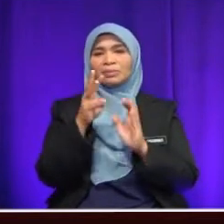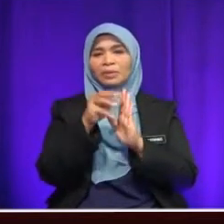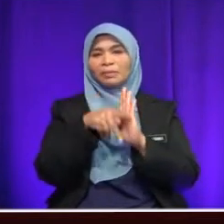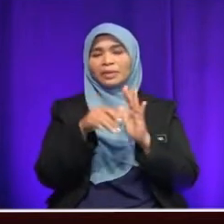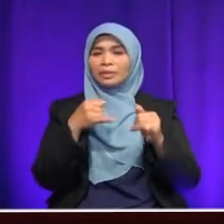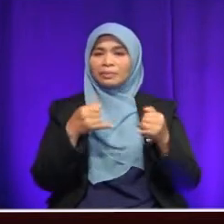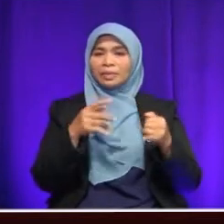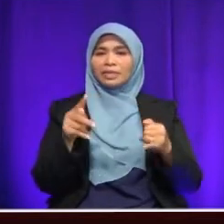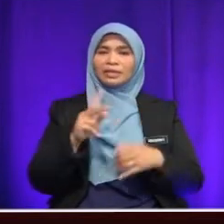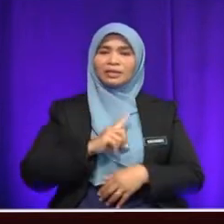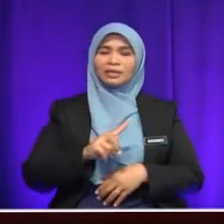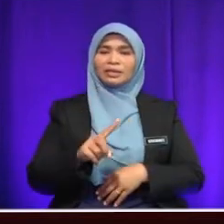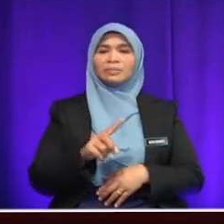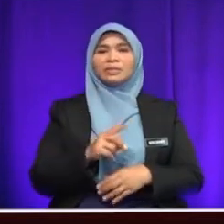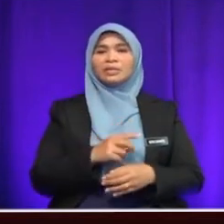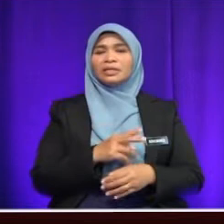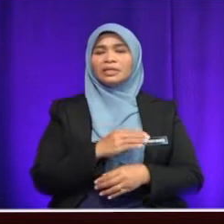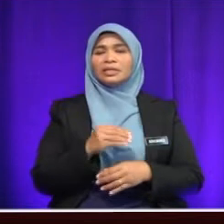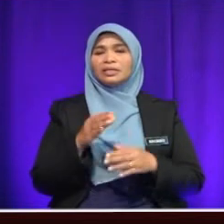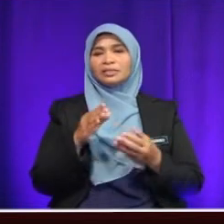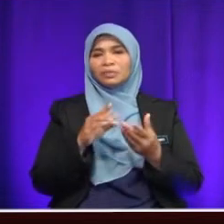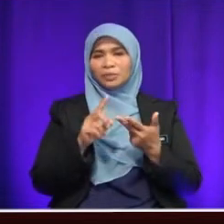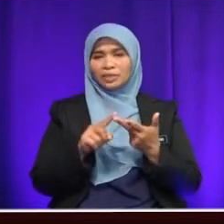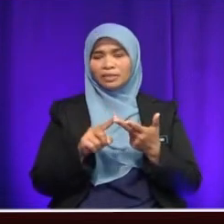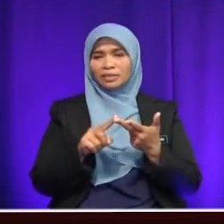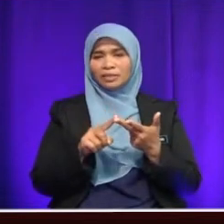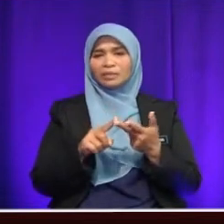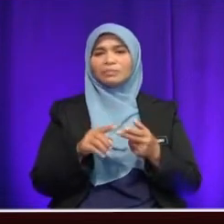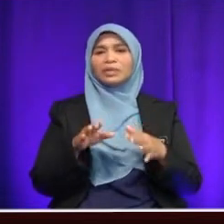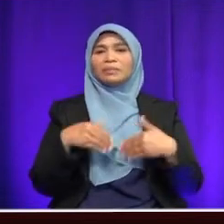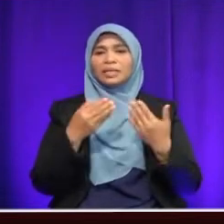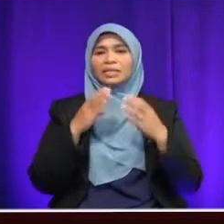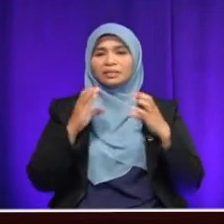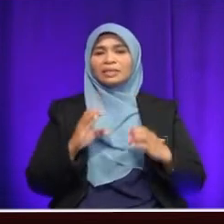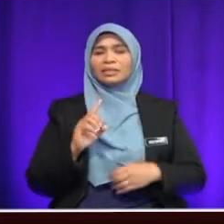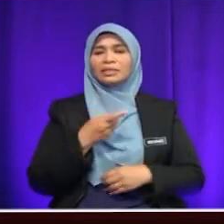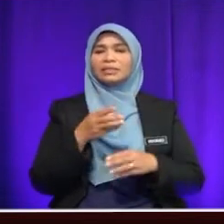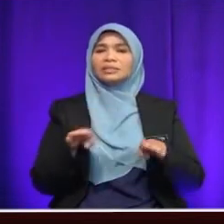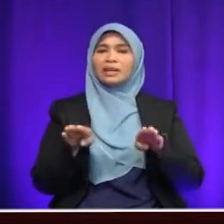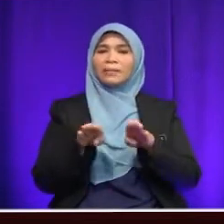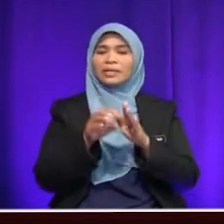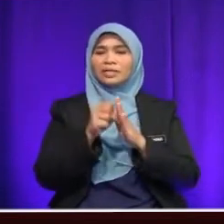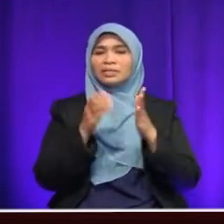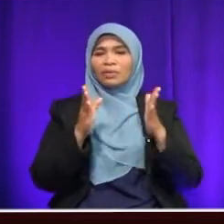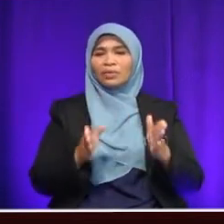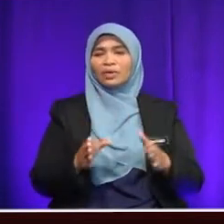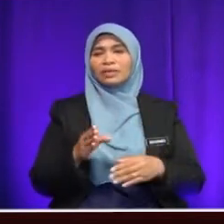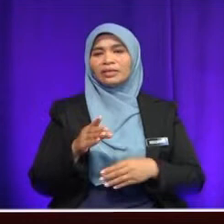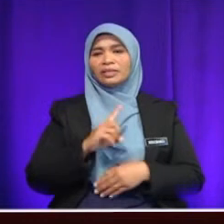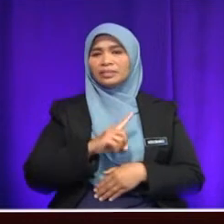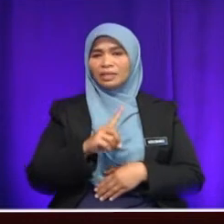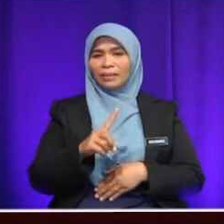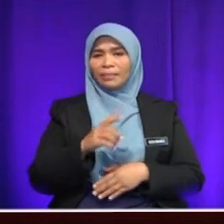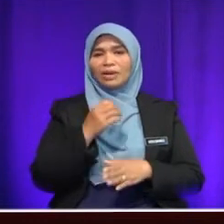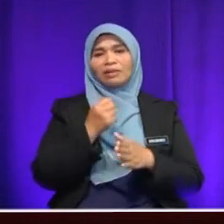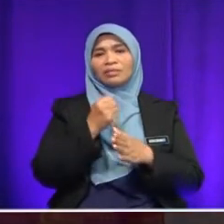Dan seterusnya, bagaimana cara kita sebagai seorang Muslim, sebagai seorang pelajar, menjaga kesucian agama Islam.